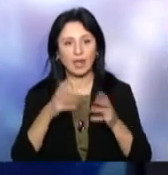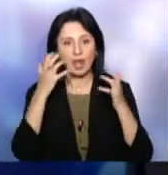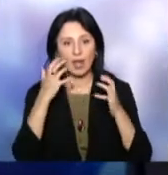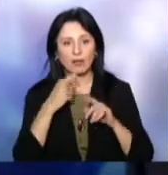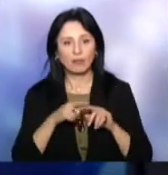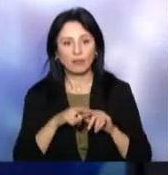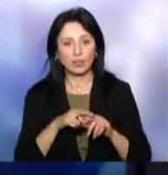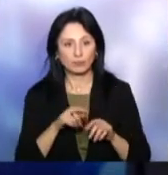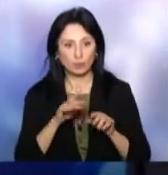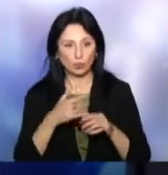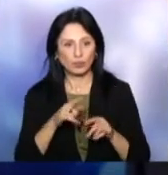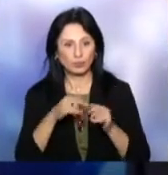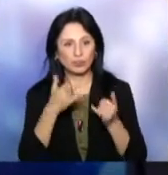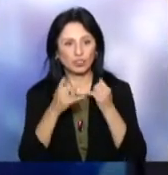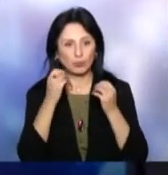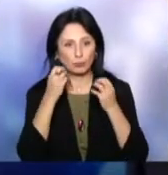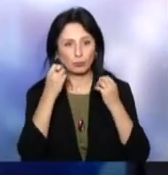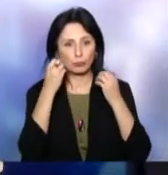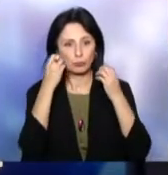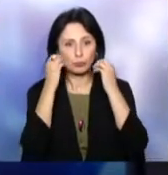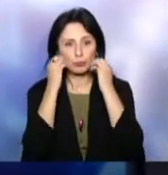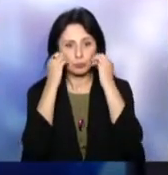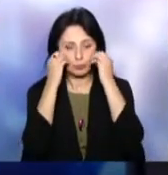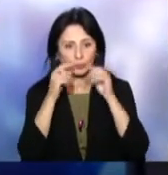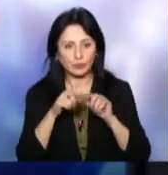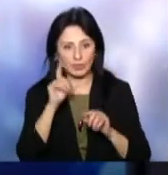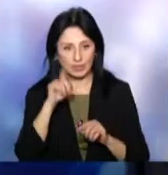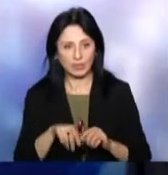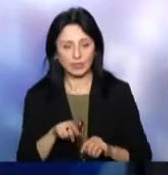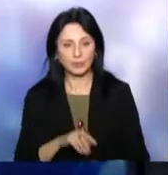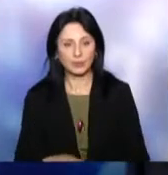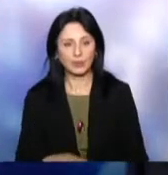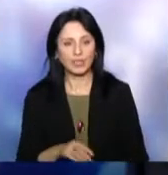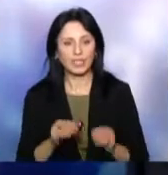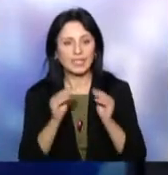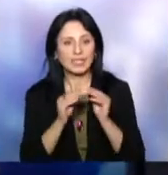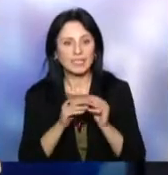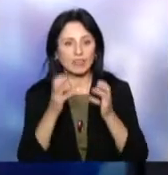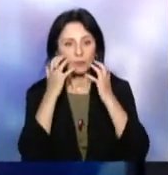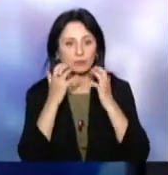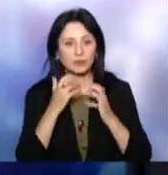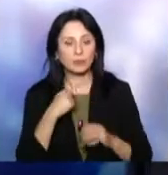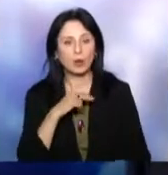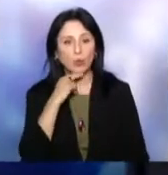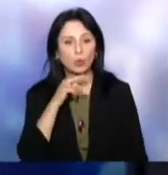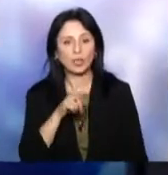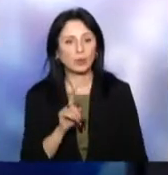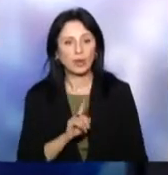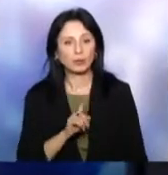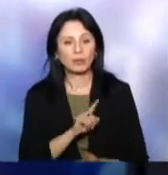არის ჩირქოვანი გამონაყარი, მე მგონი ეს ტერმინი მოსახლეობა იცის. ისევ ამ აკნეზე მინდა გავაგრძელო,